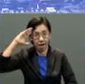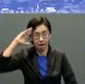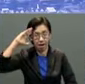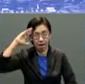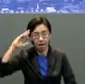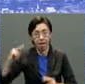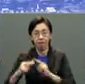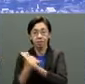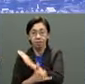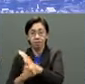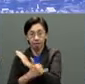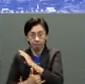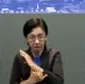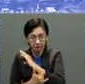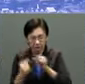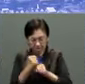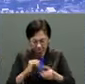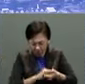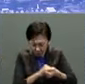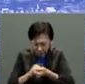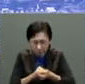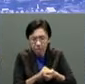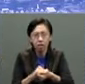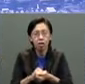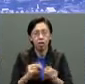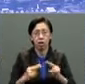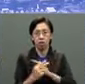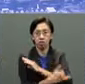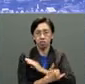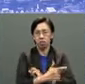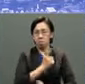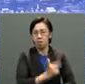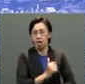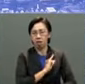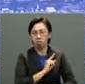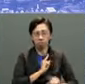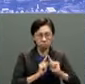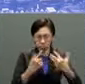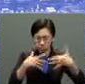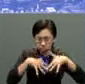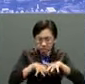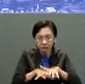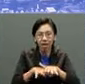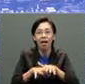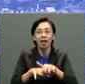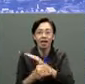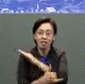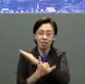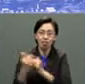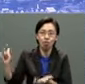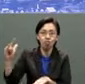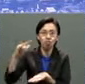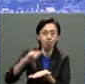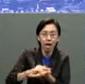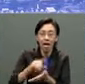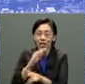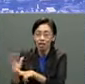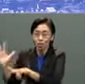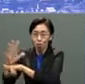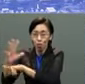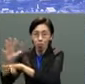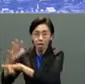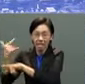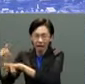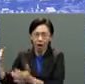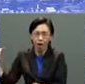ระทรวงการต่างประเทศนะครับกระทรวงการต่างประเทศนี่จะเป็นเจ้าภาพหลักที่จะคอยดูแลในต่างประเทศแล้วพอส่งขึ้นเครื่องมาก็จะเป็นทาง